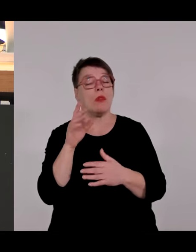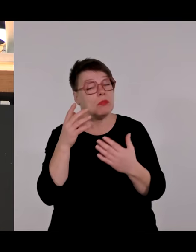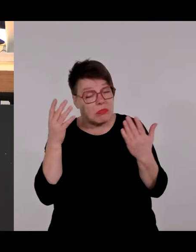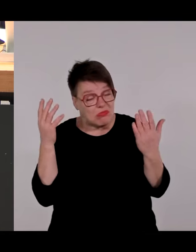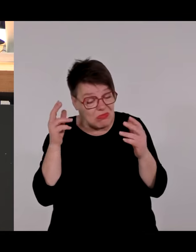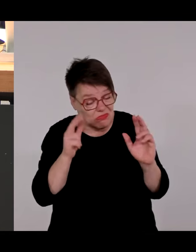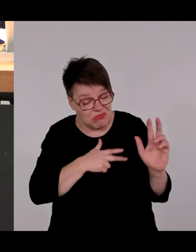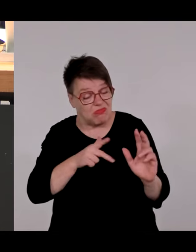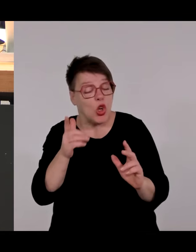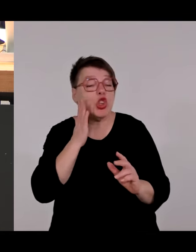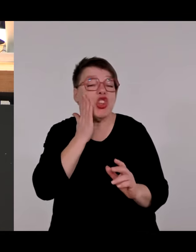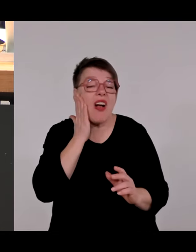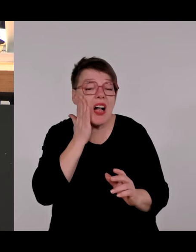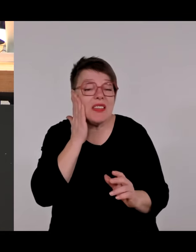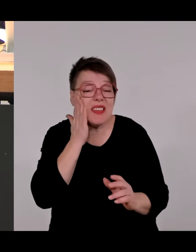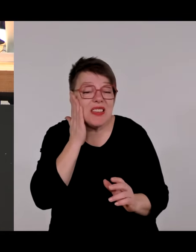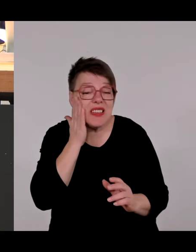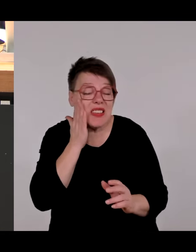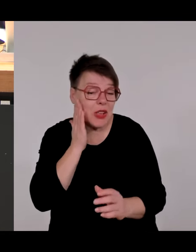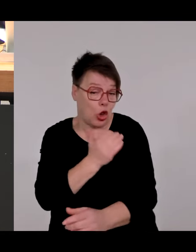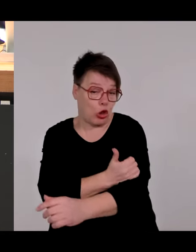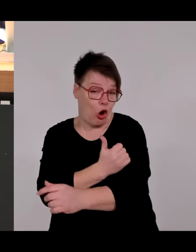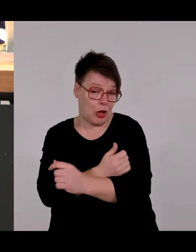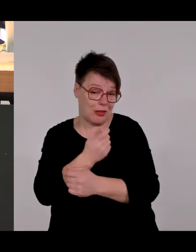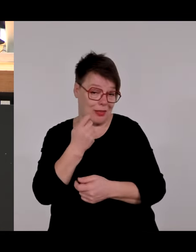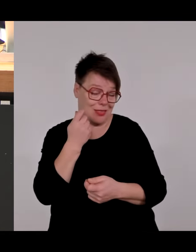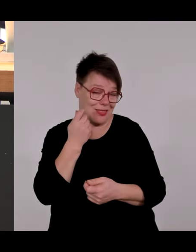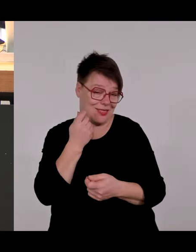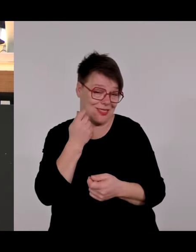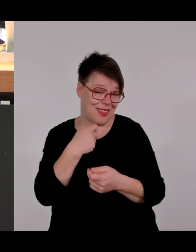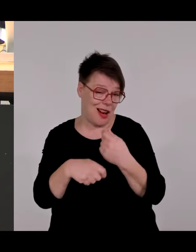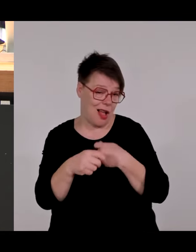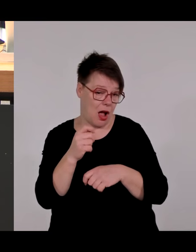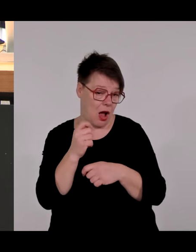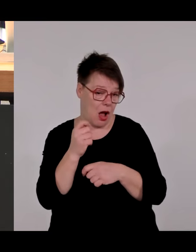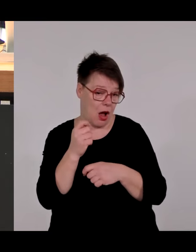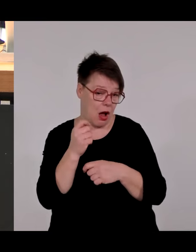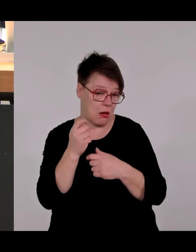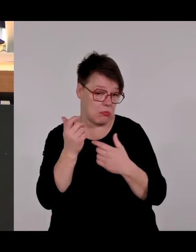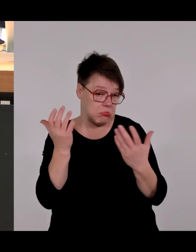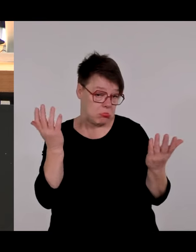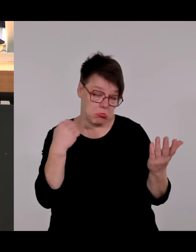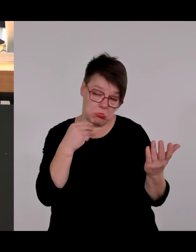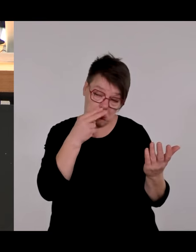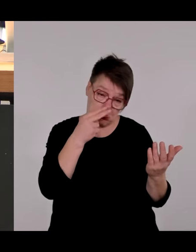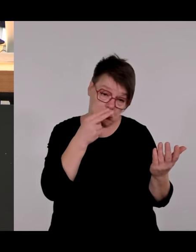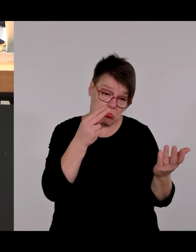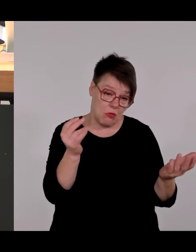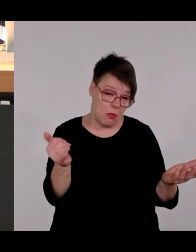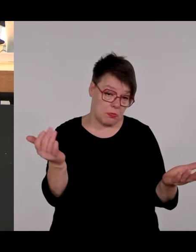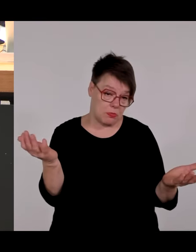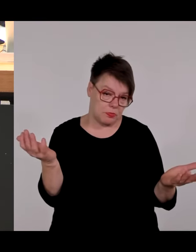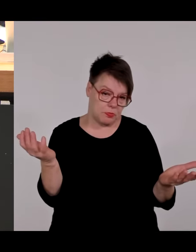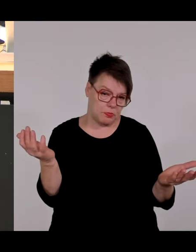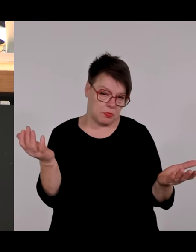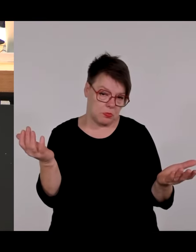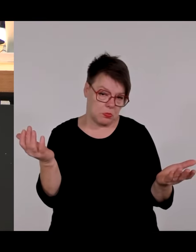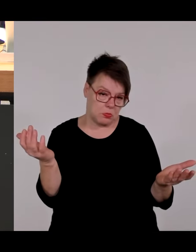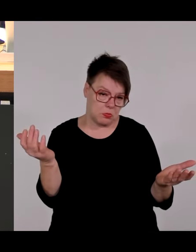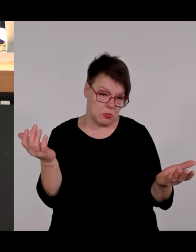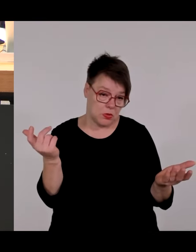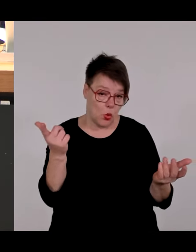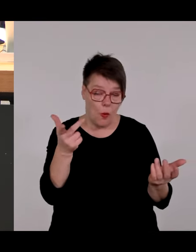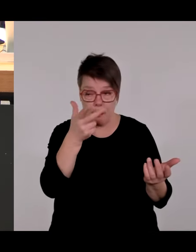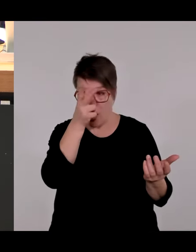wenn ich mir die Umstände angucke, denen die Polizei dort ausgesetzt sind, es gibt ja dort Revierkämpfe um die besten Verkaufszonen und Ähnliches. Das ist alles